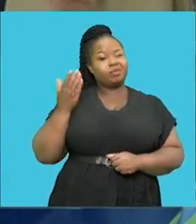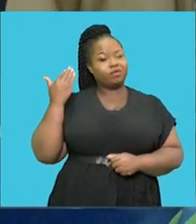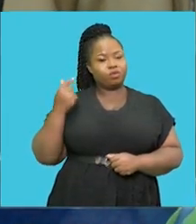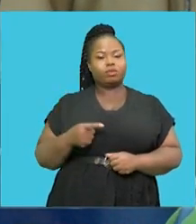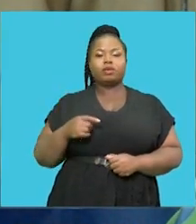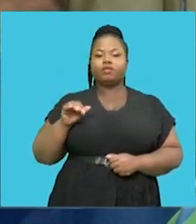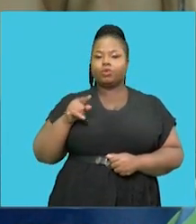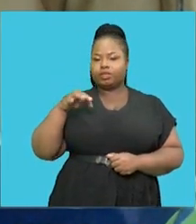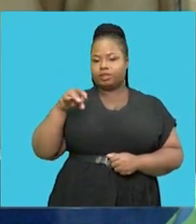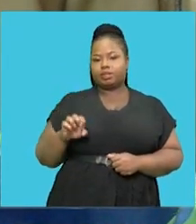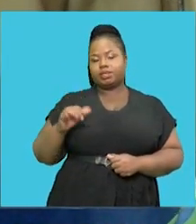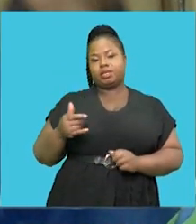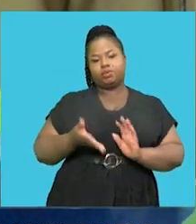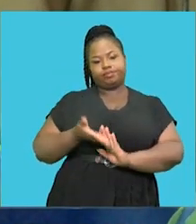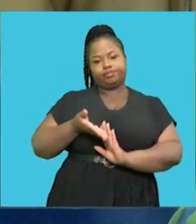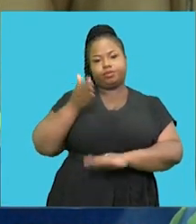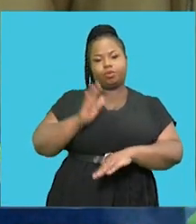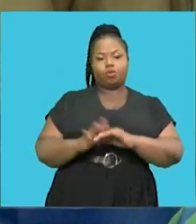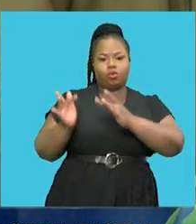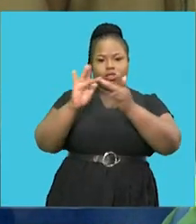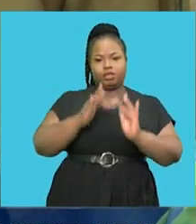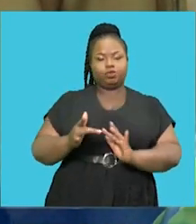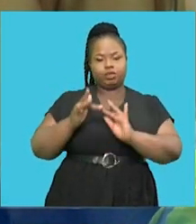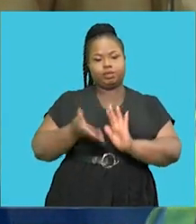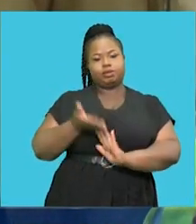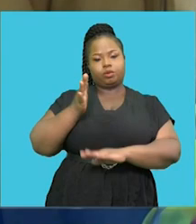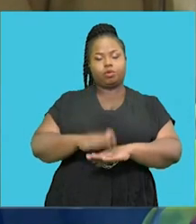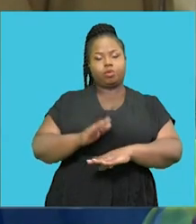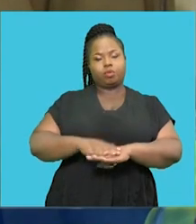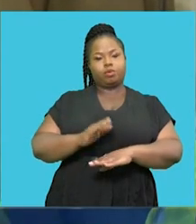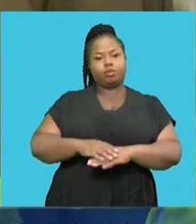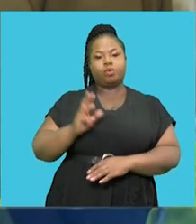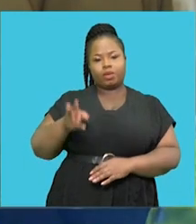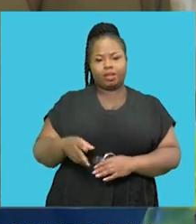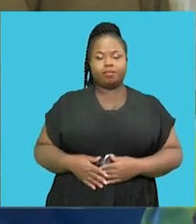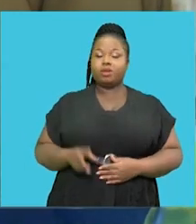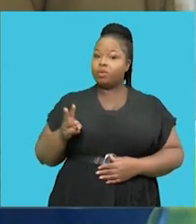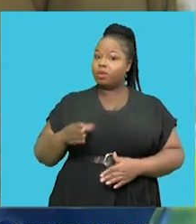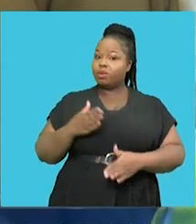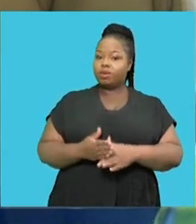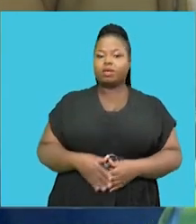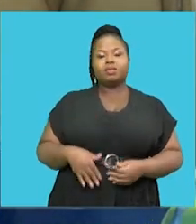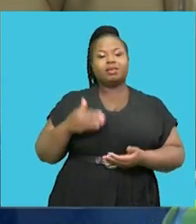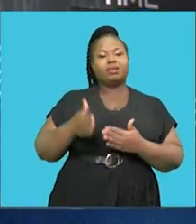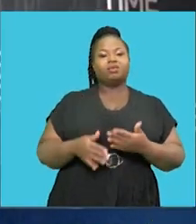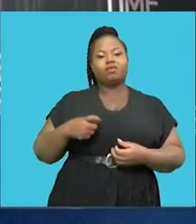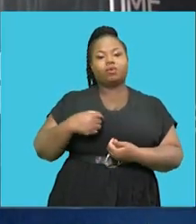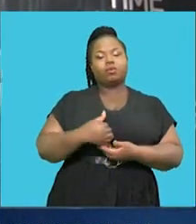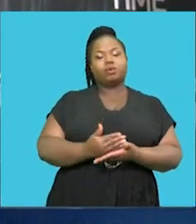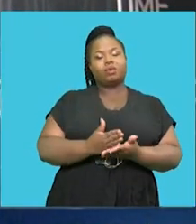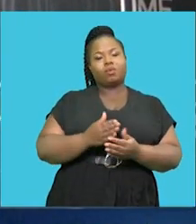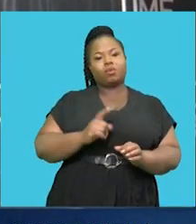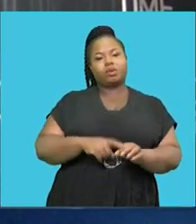afterwards sizo-improva ngama-signaling and then sikhuphukise i-signaling. So zona zizosebenza by the end of quarter 1 zonke zizoba